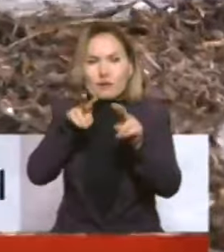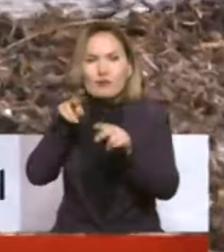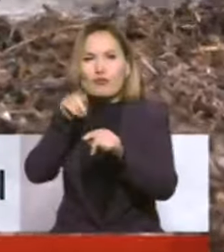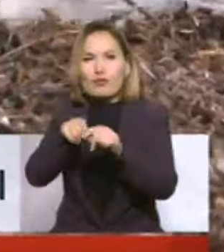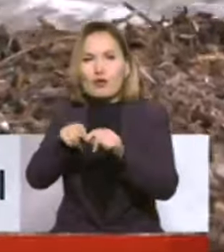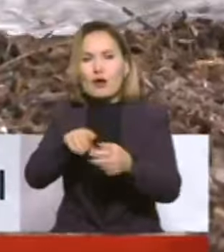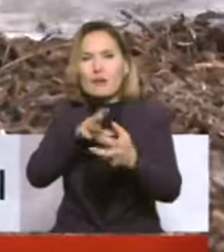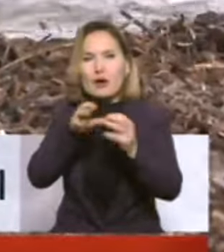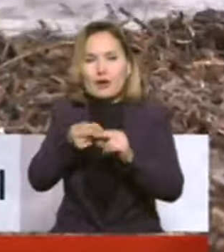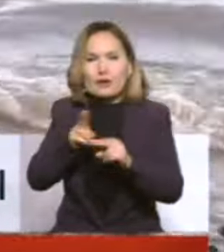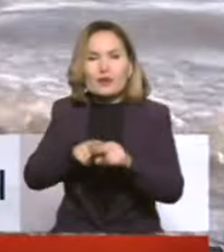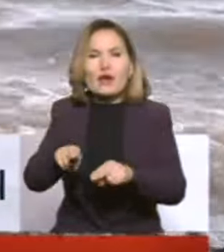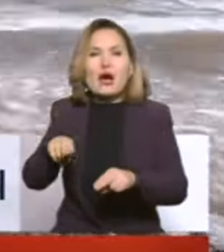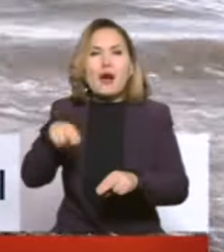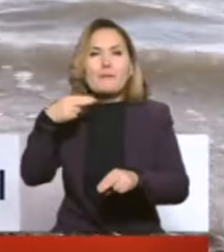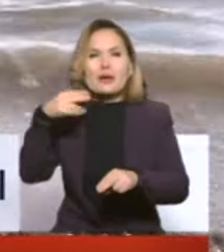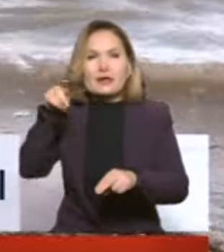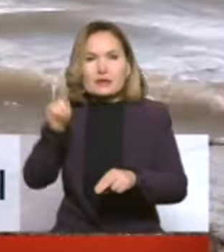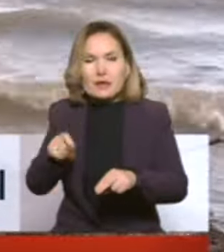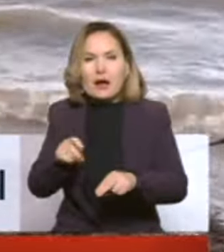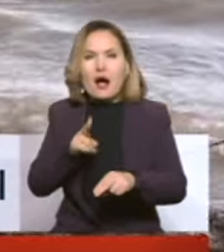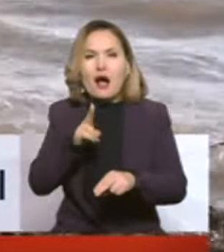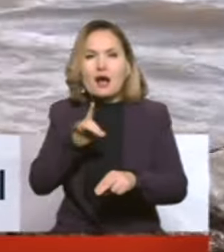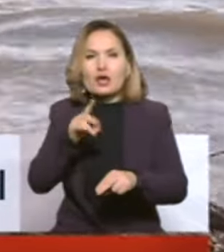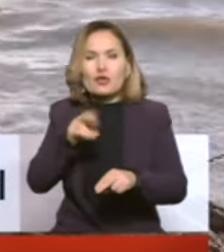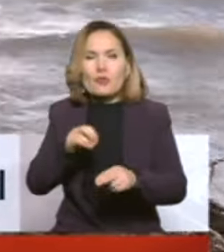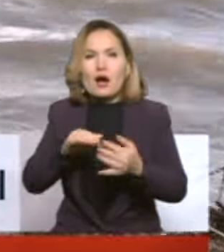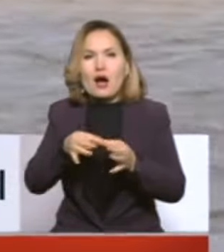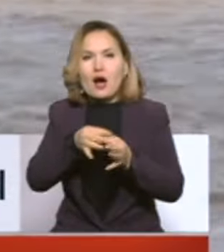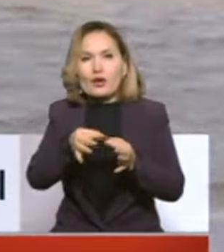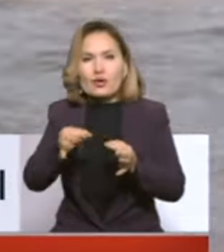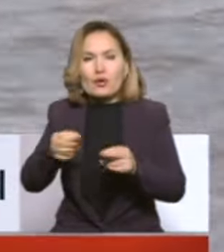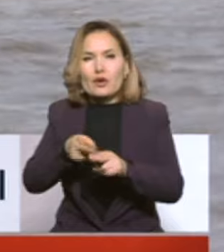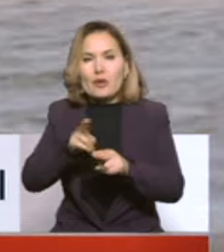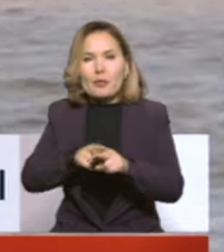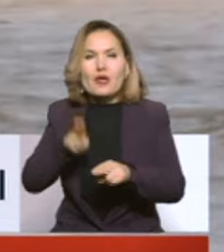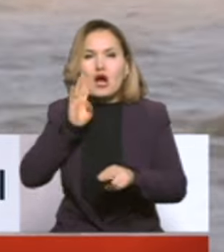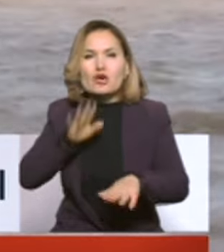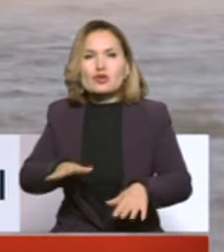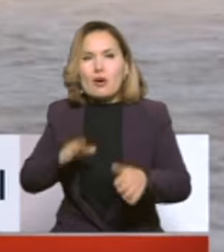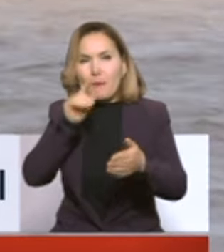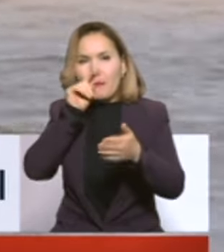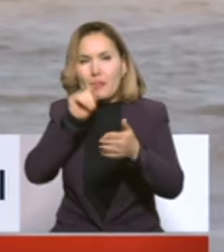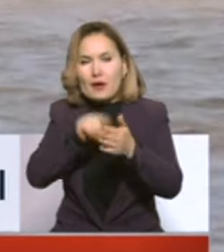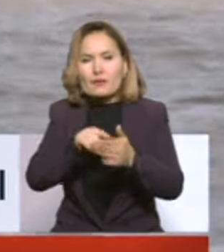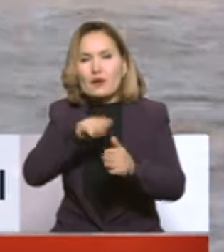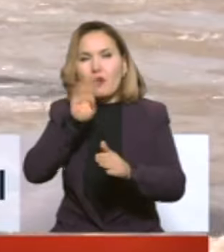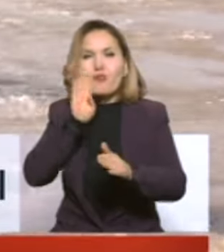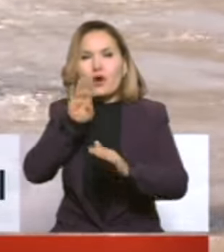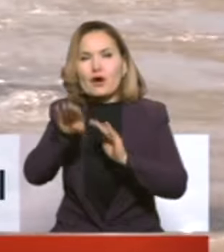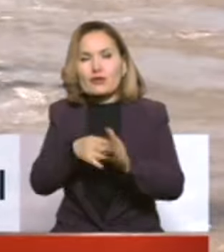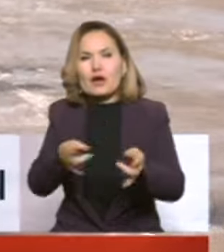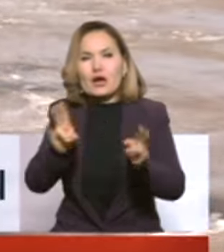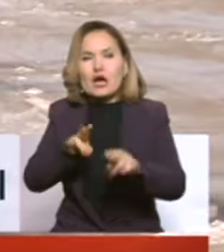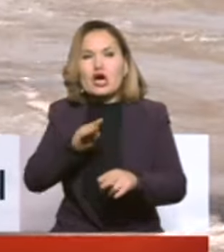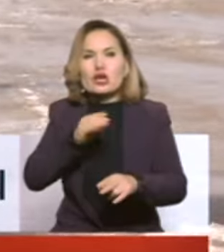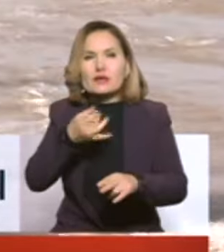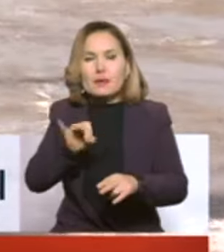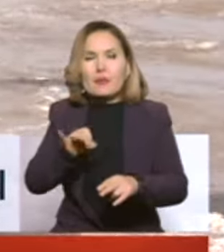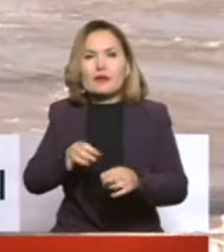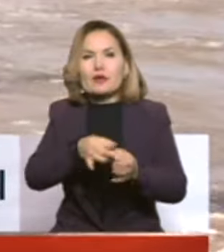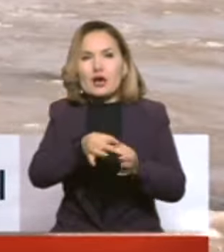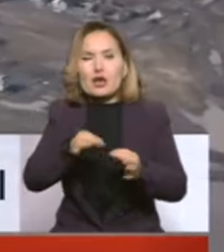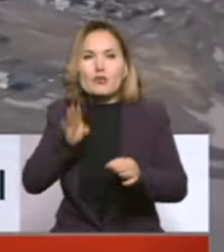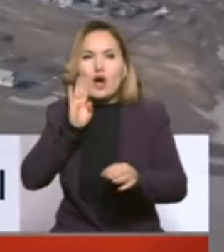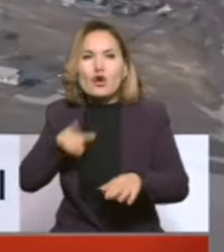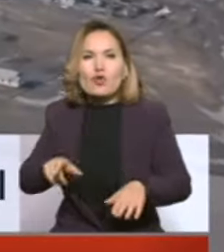көрінеді. Мәселен, бұл президент келген Қаратөбе ауылы. Аудан орталығы қарғын судың ортасында. Мұндағы Жақсыбай, Қалдығайты